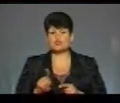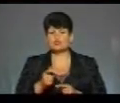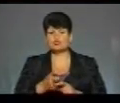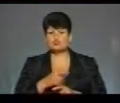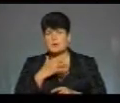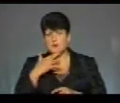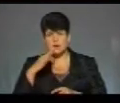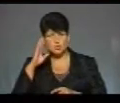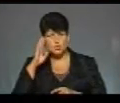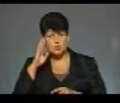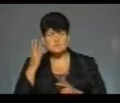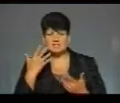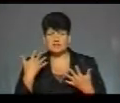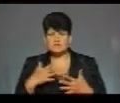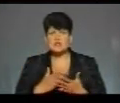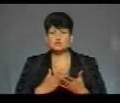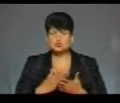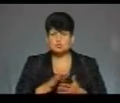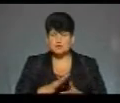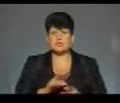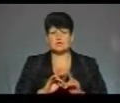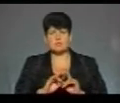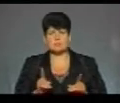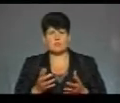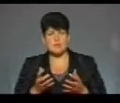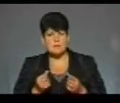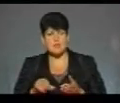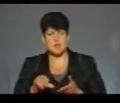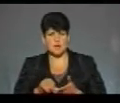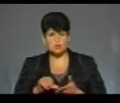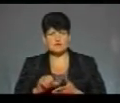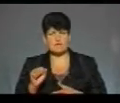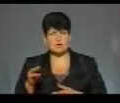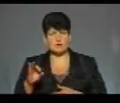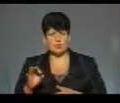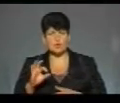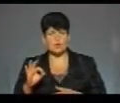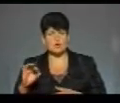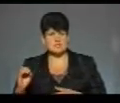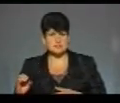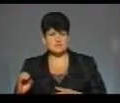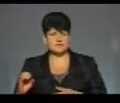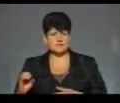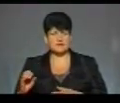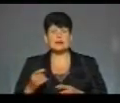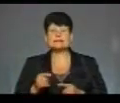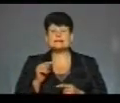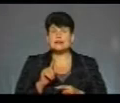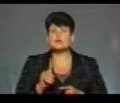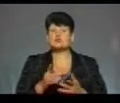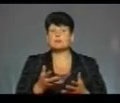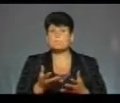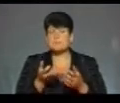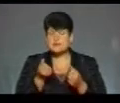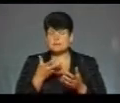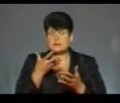багато хлопців, які вже відслужили і особливо приймали участь в АТО, ООС, так, щоб підтримувати